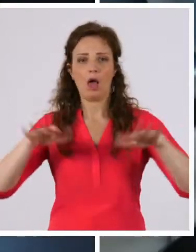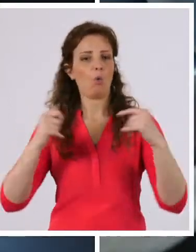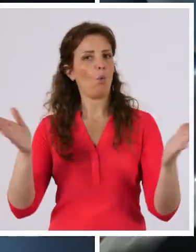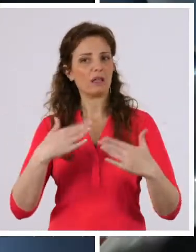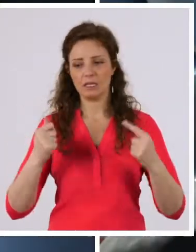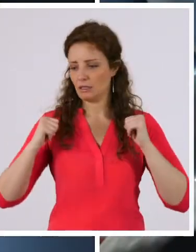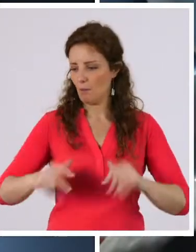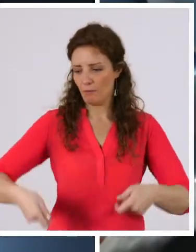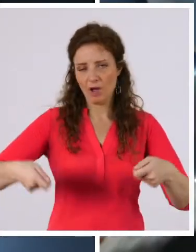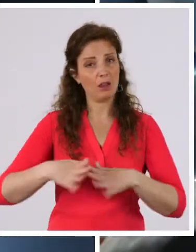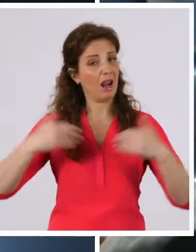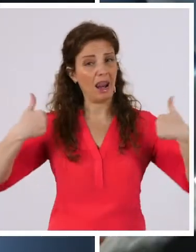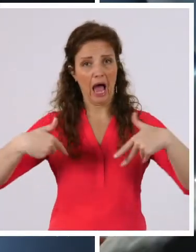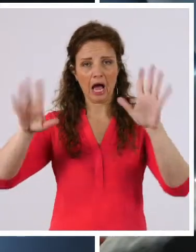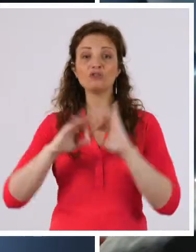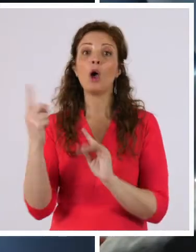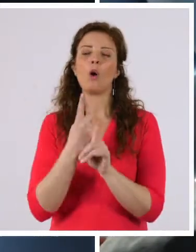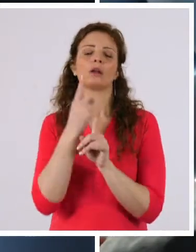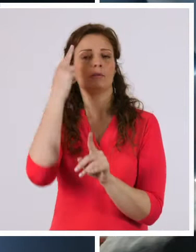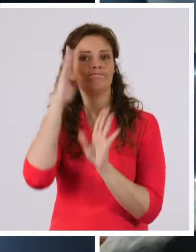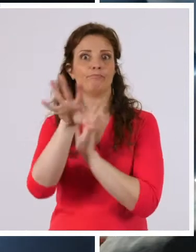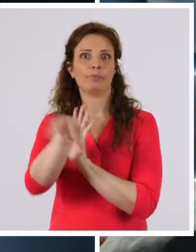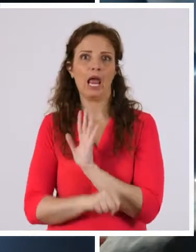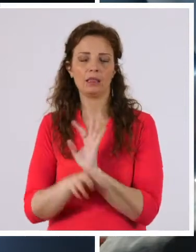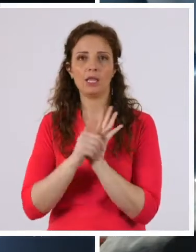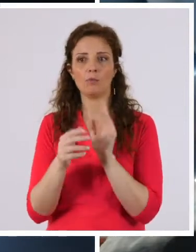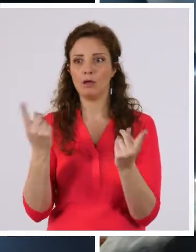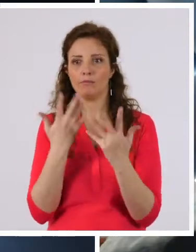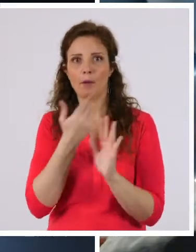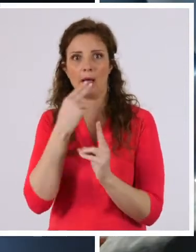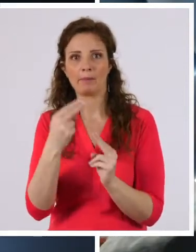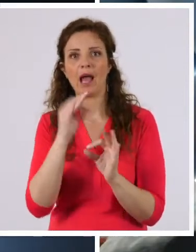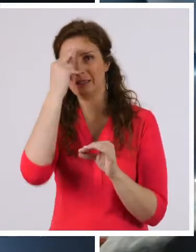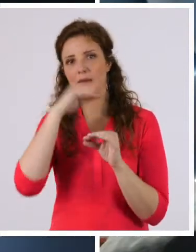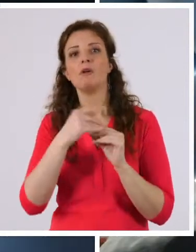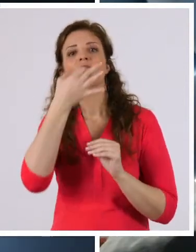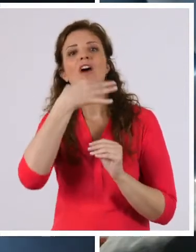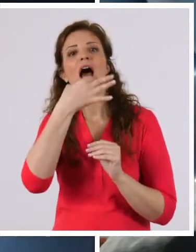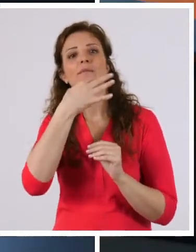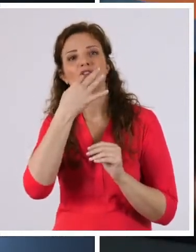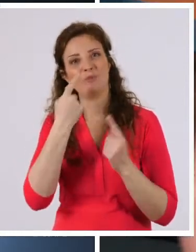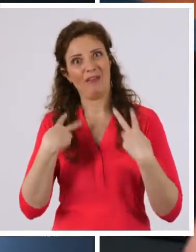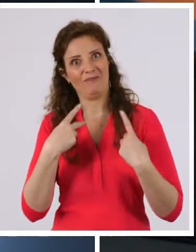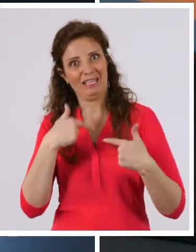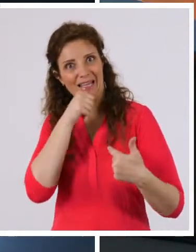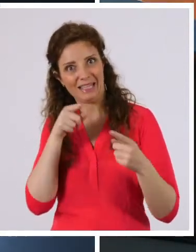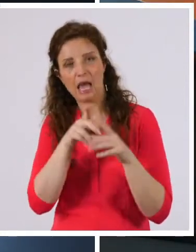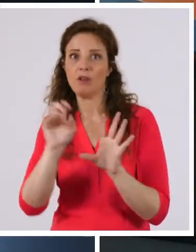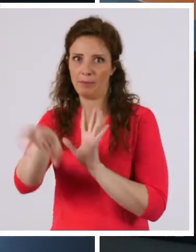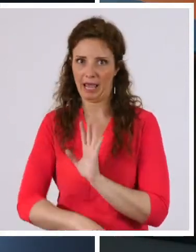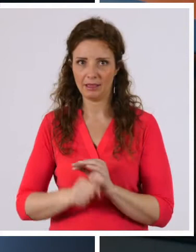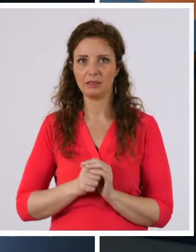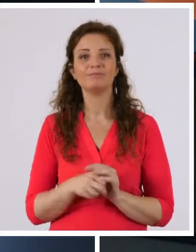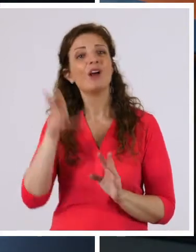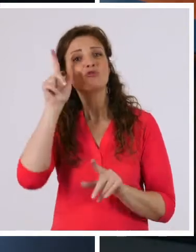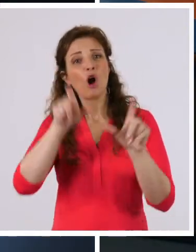bordo i vostri bagagli, prelevando da essi solo l'indispensabile, come farmaci salvavita. Le signore